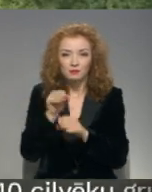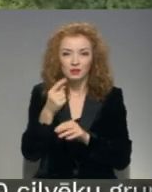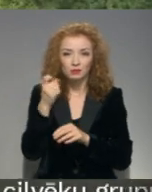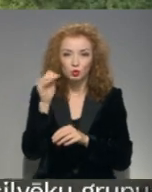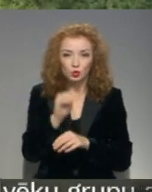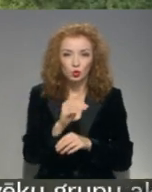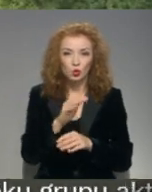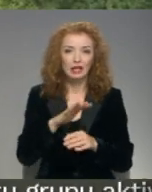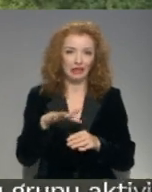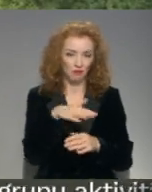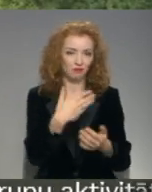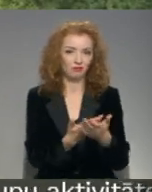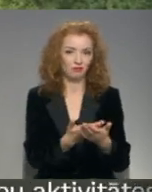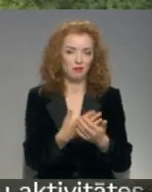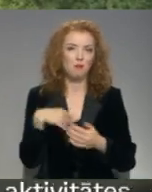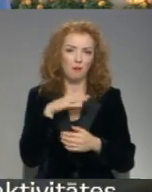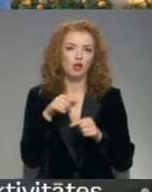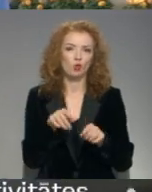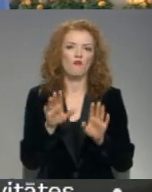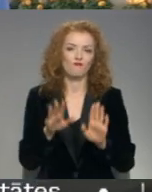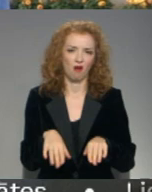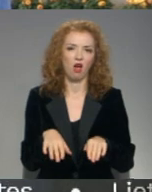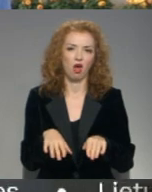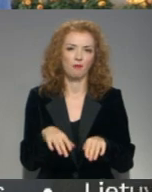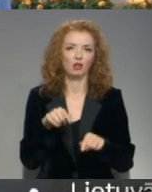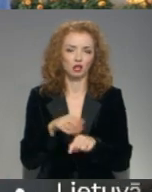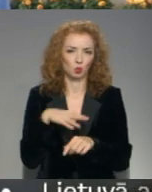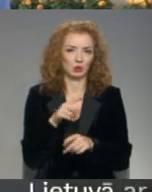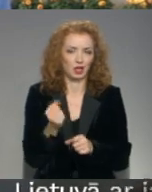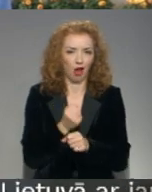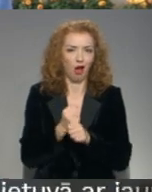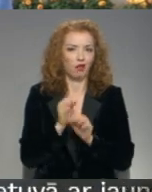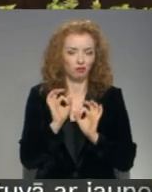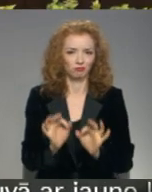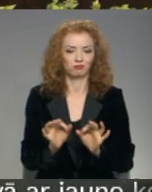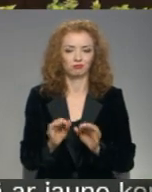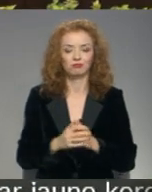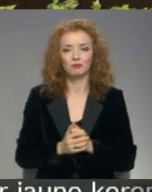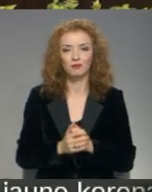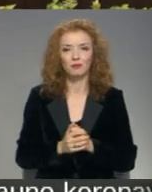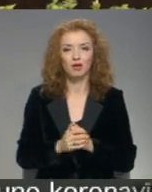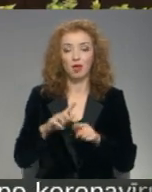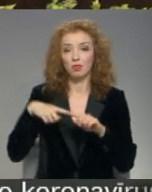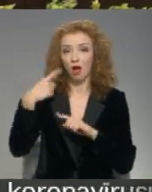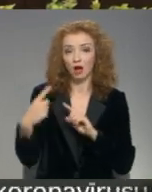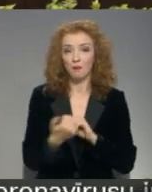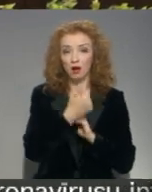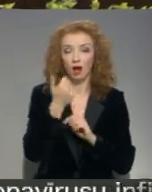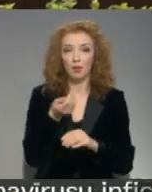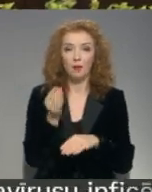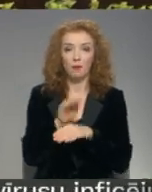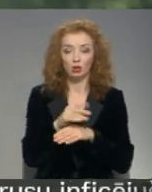ģimenēm, tas ir tas, ko mēs noteikti varam atļauties, tas, kas mums ir jādara, un tas, kam būs reāli atdara. Jāpiebilst, ka nākamajā gadā papildus